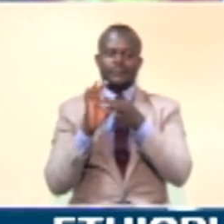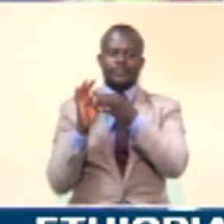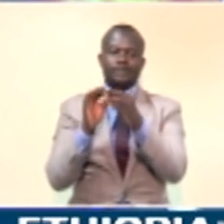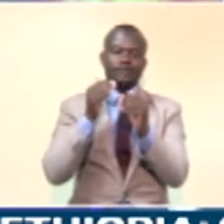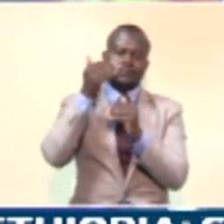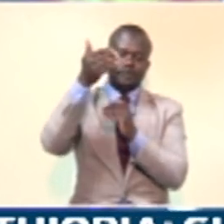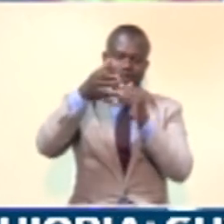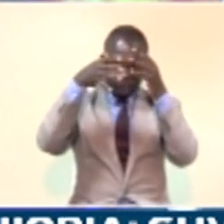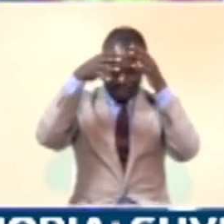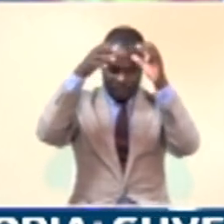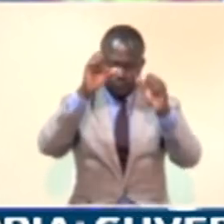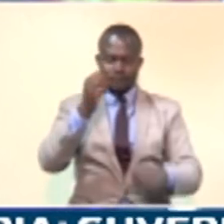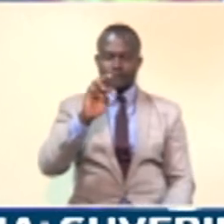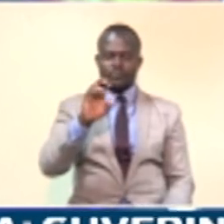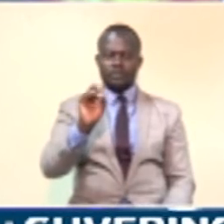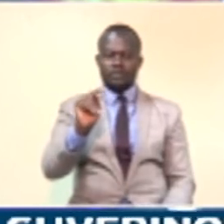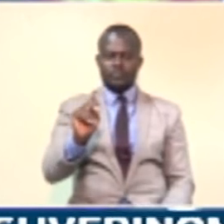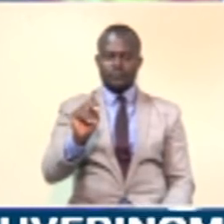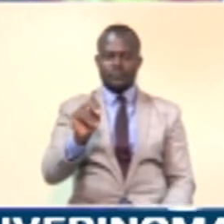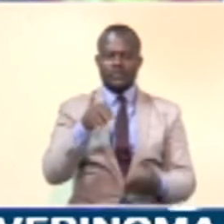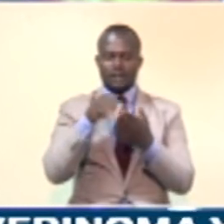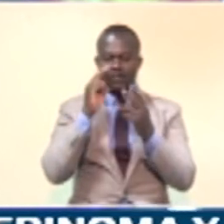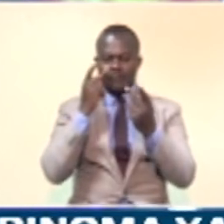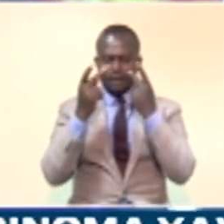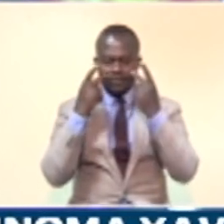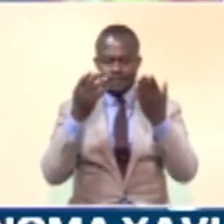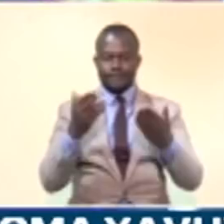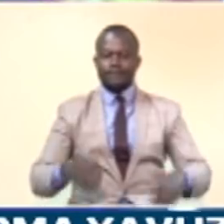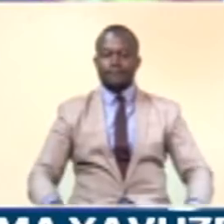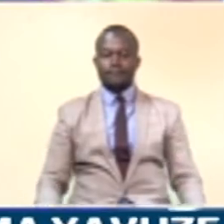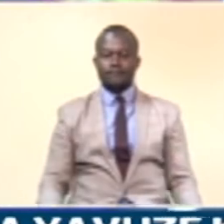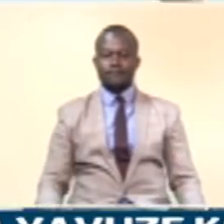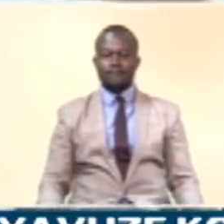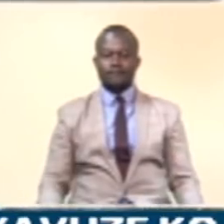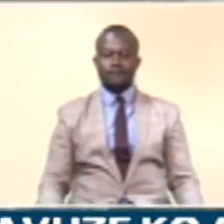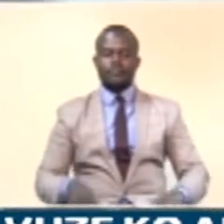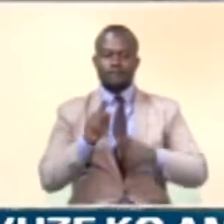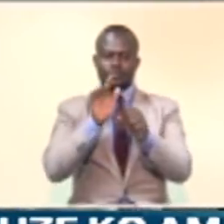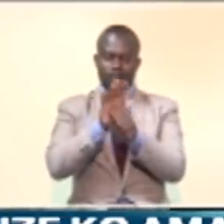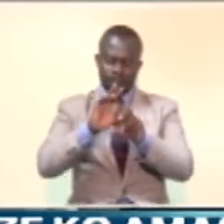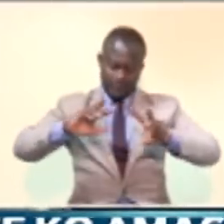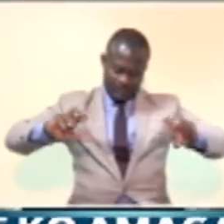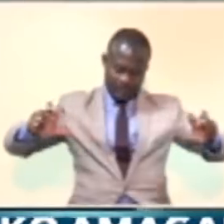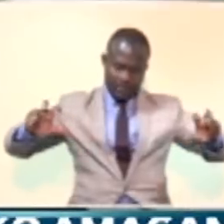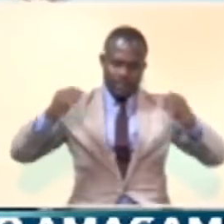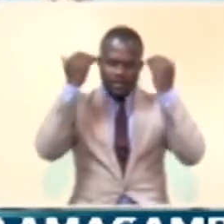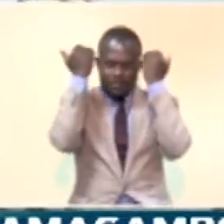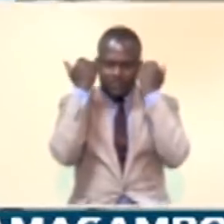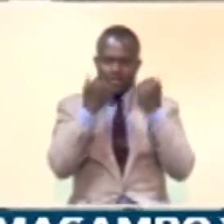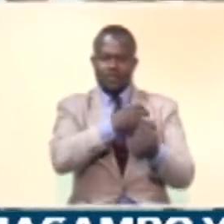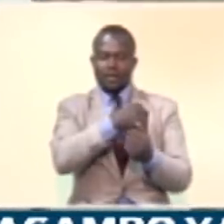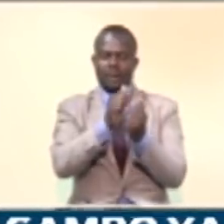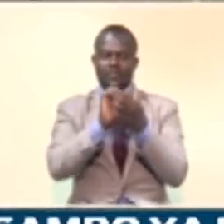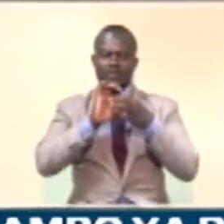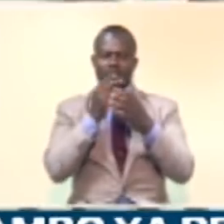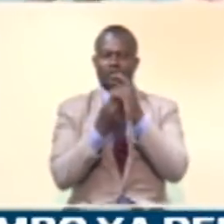na nyuma ya Perezida Emmanuel Macron. Bosco Kwizera dufite inkuru irambuye. Benshi basesengura haba mutabera ubukungu ndetse